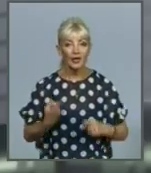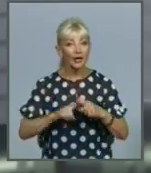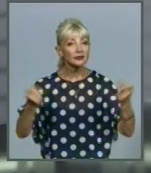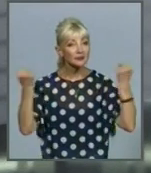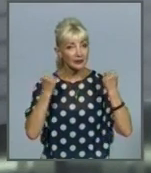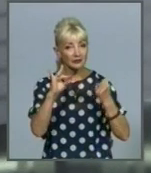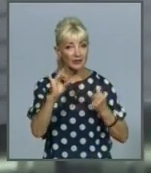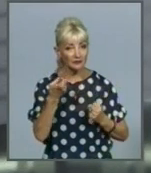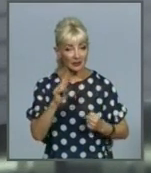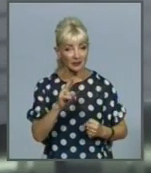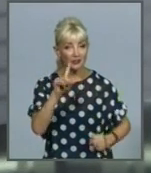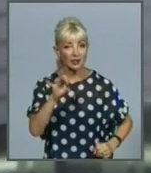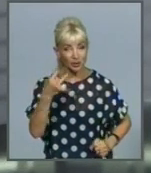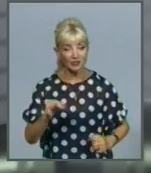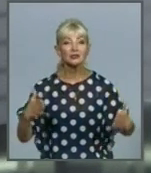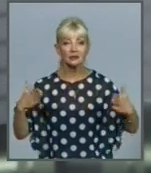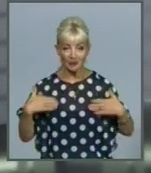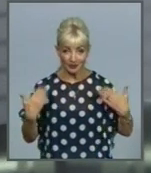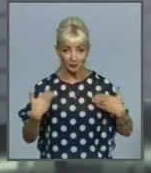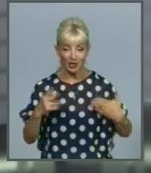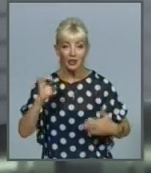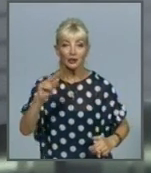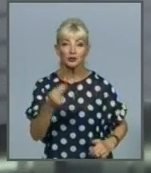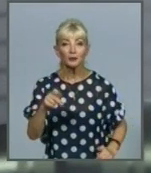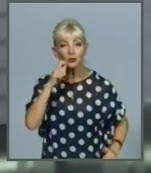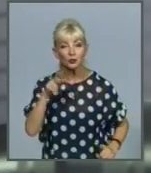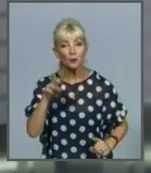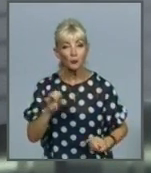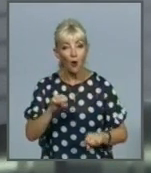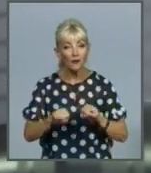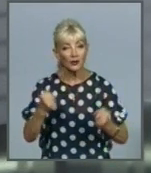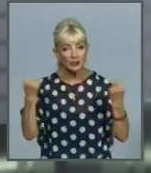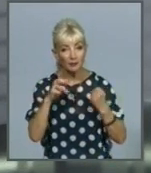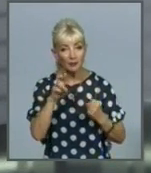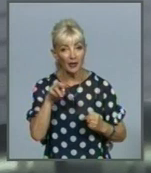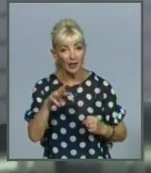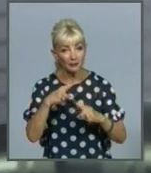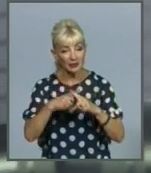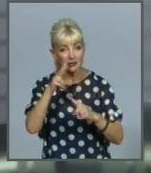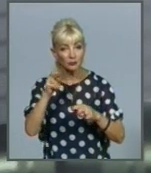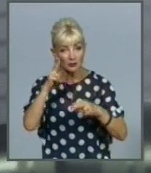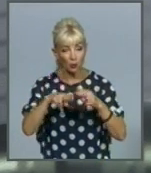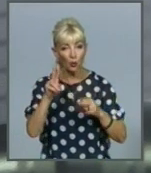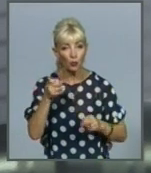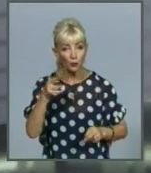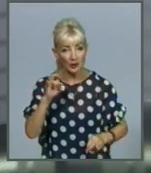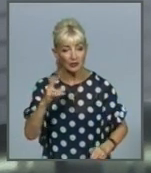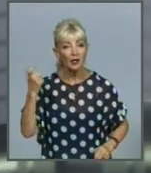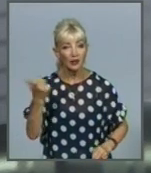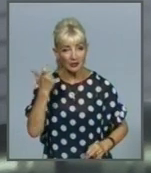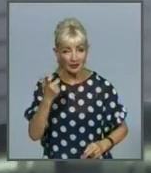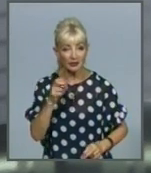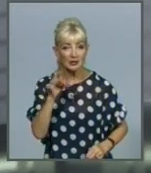Это спортивные известия. В студии Алексей Заржицкий. Здравствуйте. На чемпионате Украины по велоспорту BMX, который завершился в Купянске, хозяева завоевали